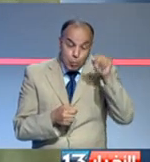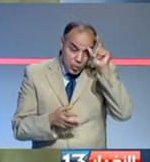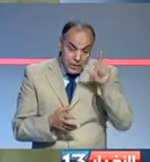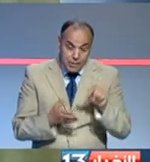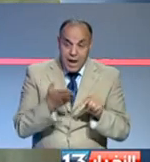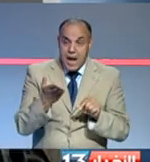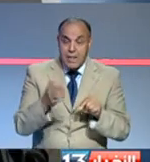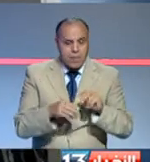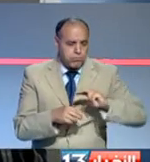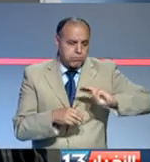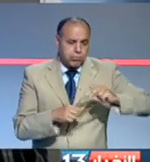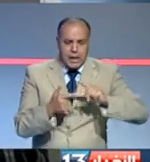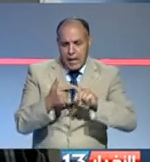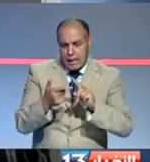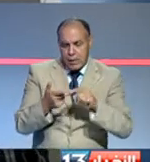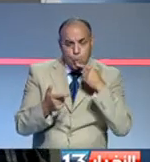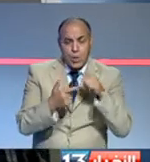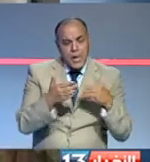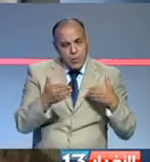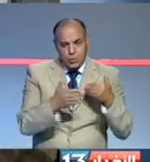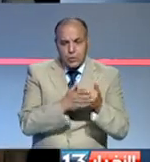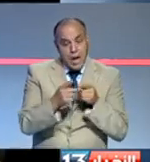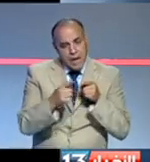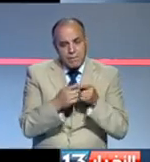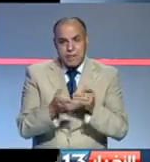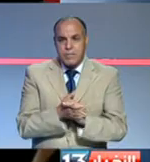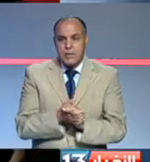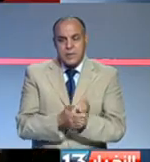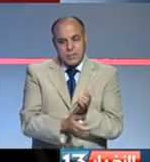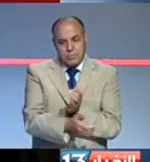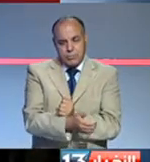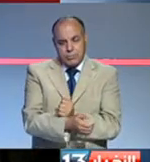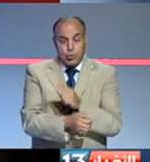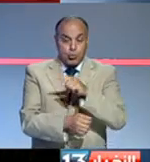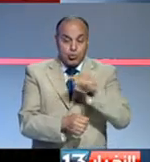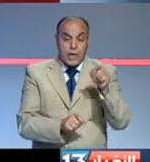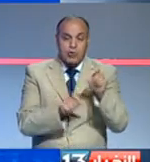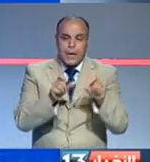ستكون ايام اخرى للتلقيح للوصول الى الهدف تطعم نصف المجتمع